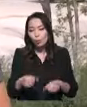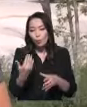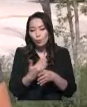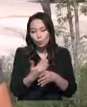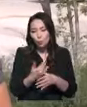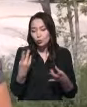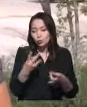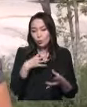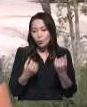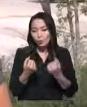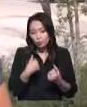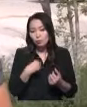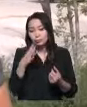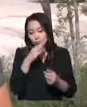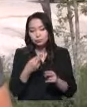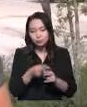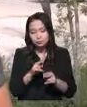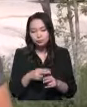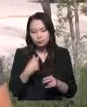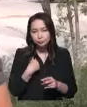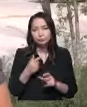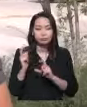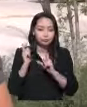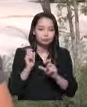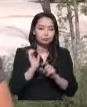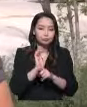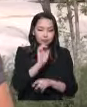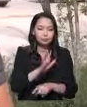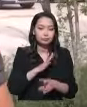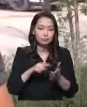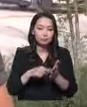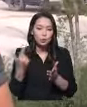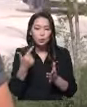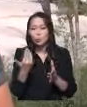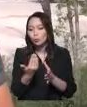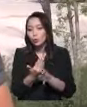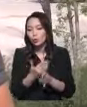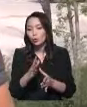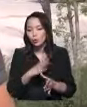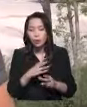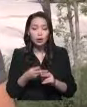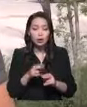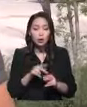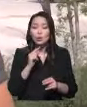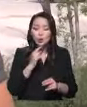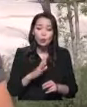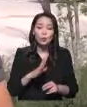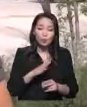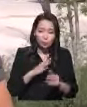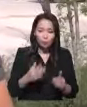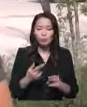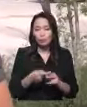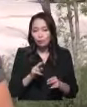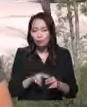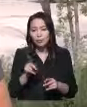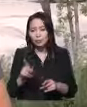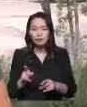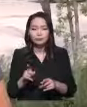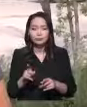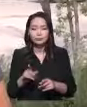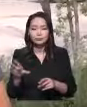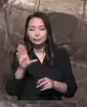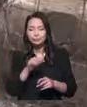Я вывозил людей из отопленных дач, доставлял в эвакуационные пункты гуманитарную помощь. Было, конечно, трудно. В некоторые места на легковой машине нельзя было проехать. Но, к